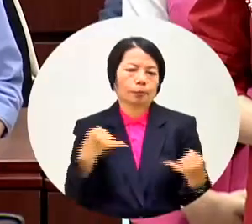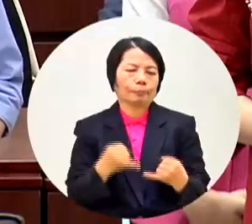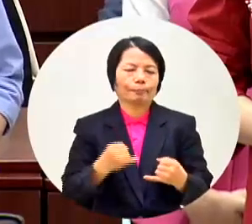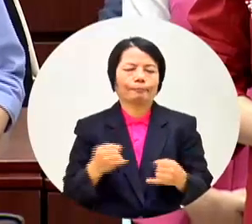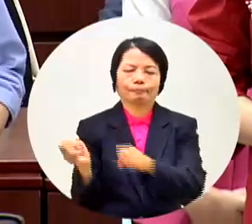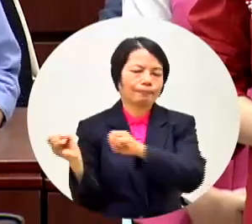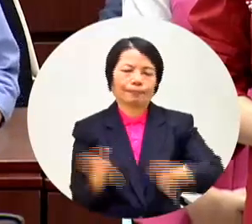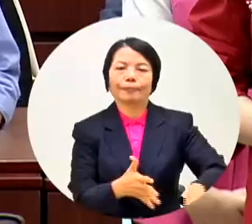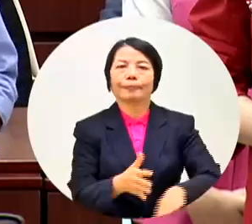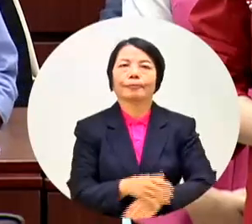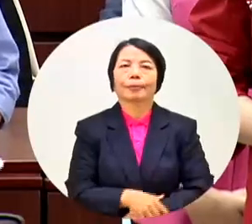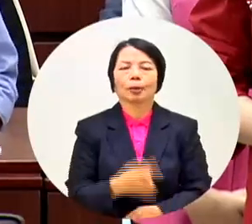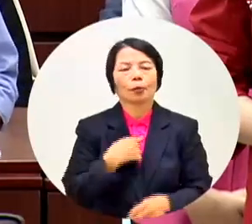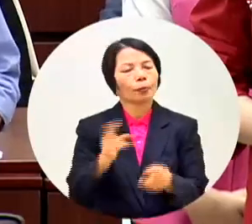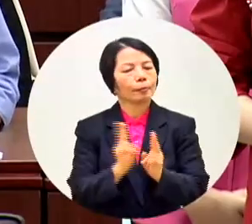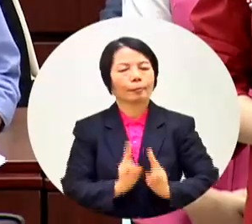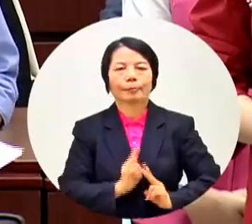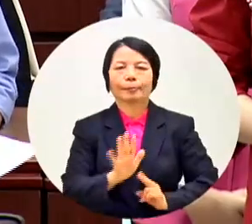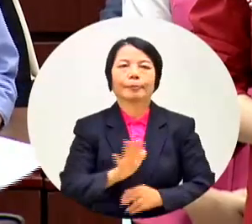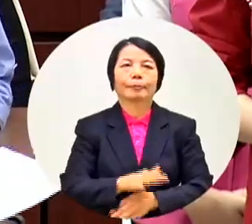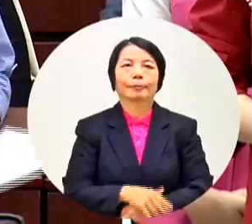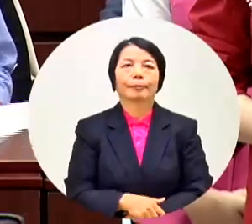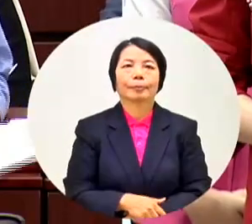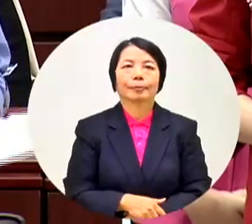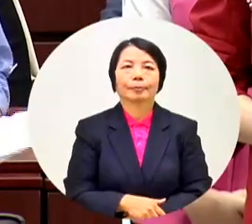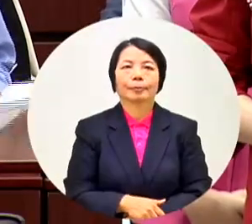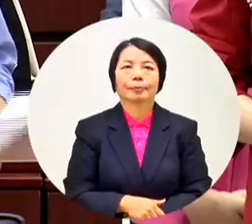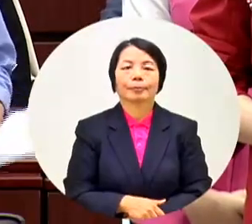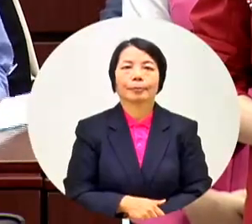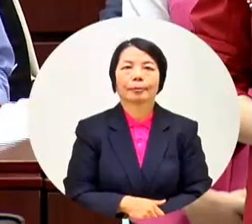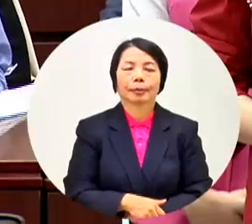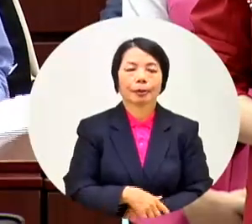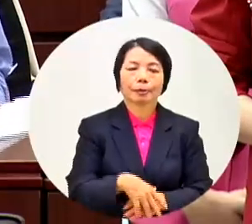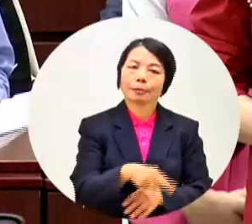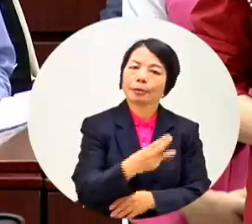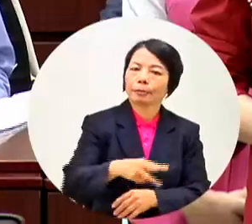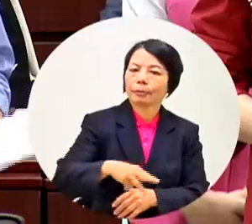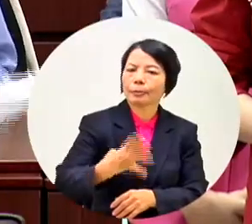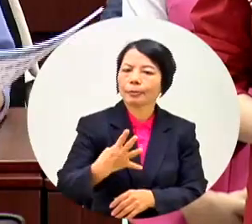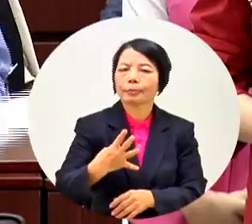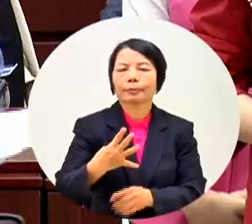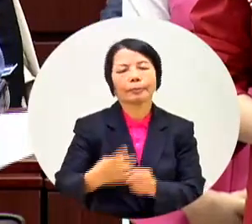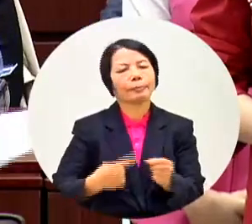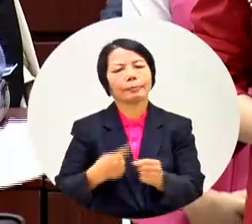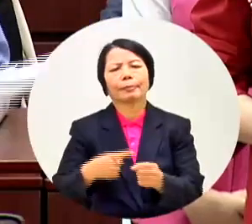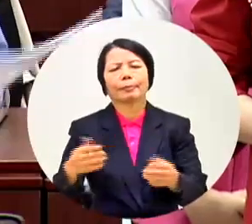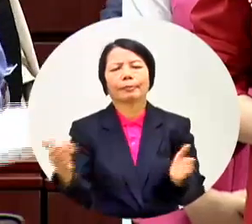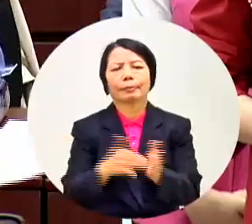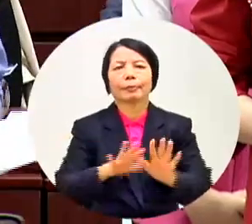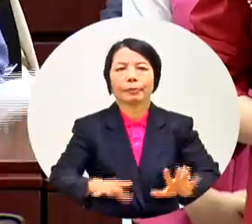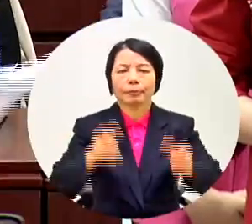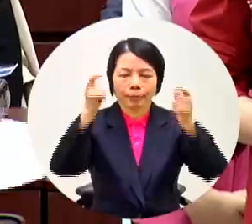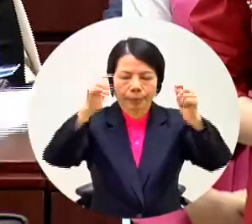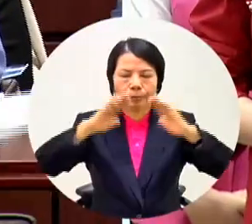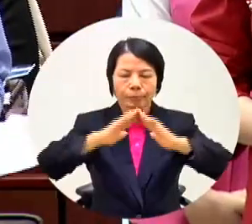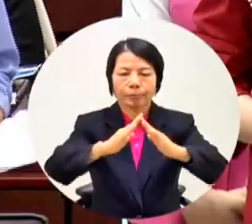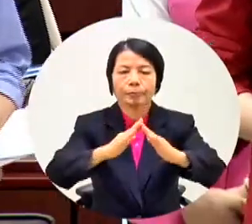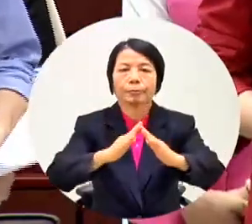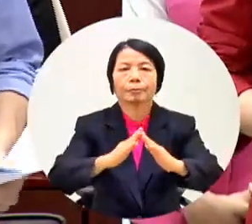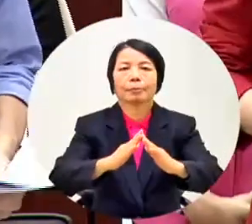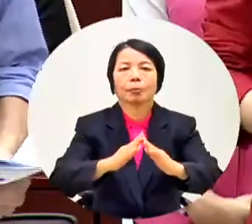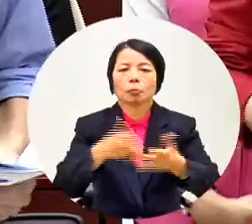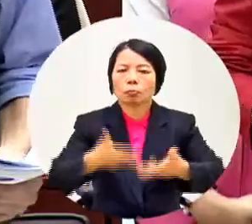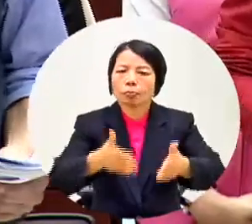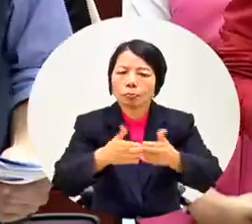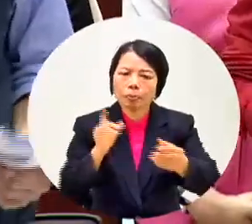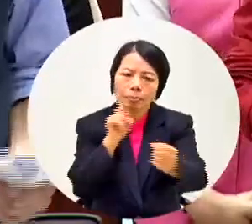遍，400、400年来，什么时候高雄是全台湾最重要的？什么时候高雄人吸引了全台